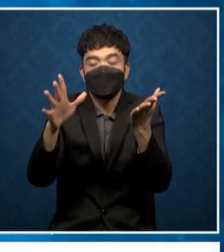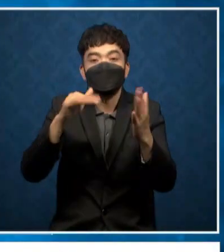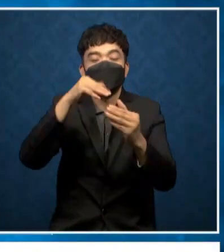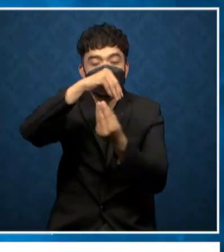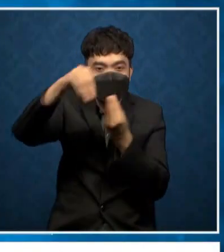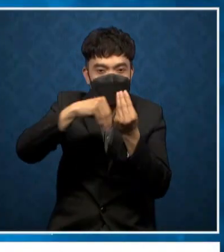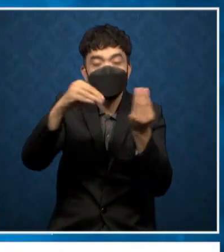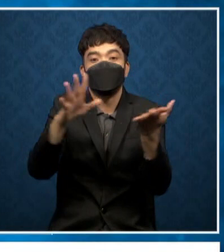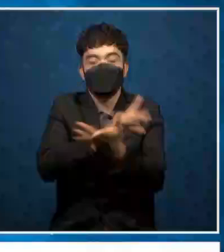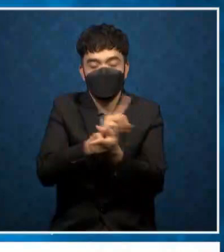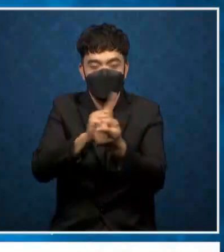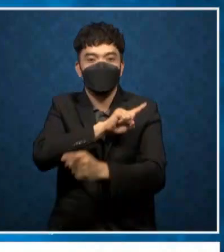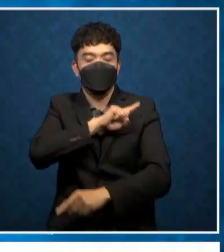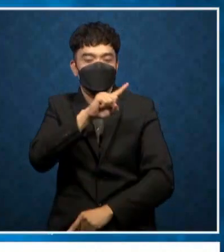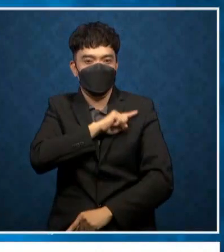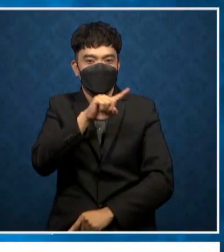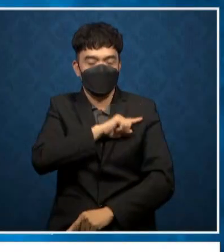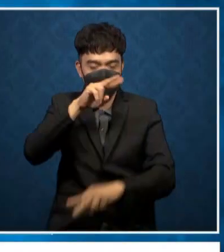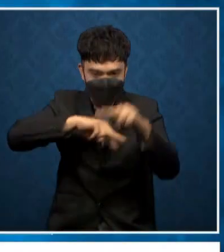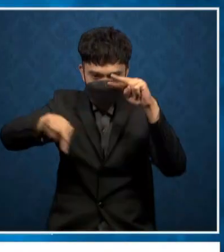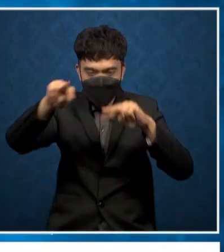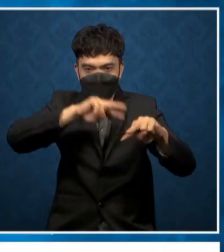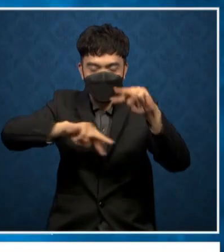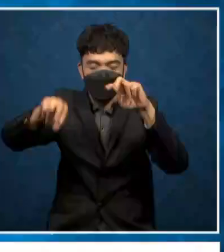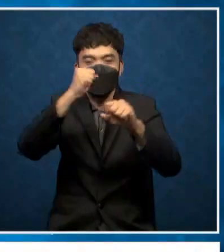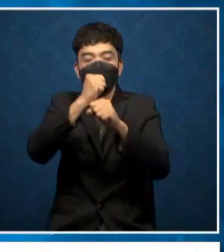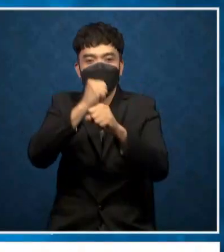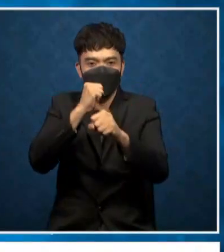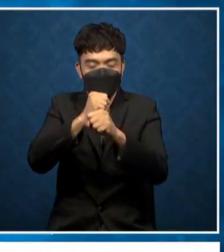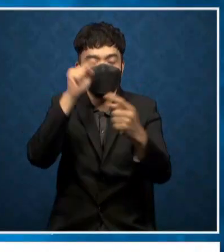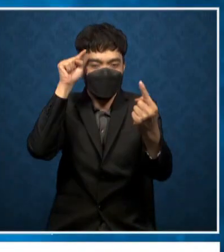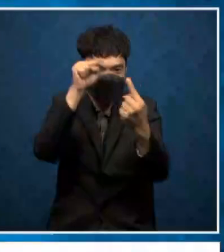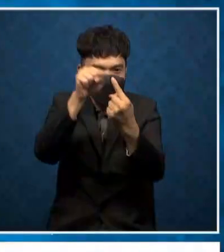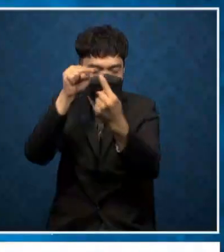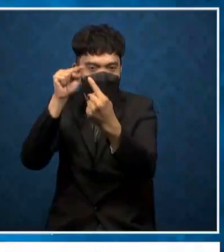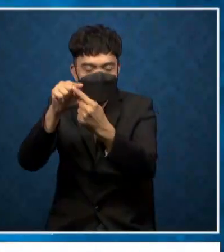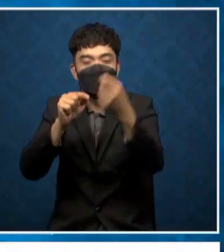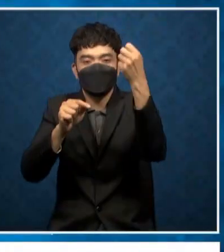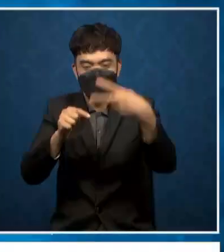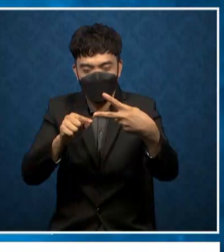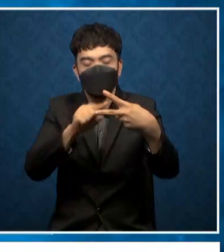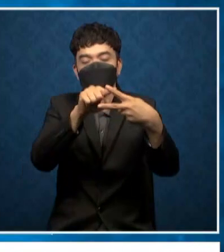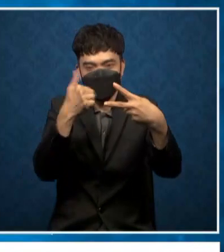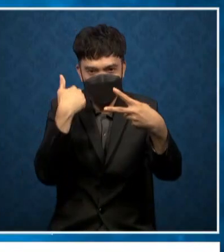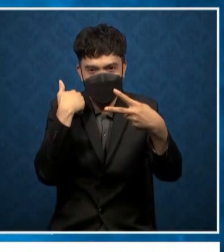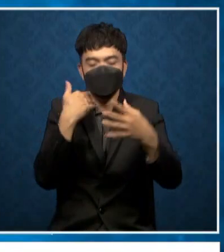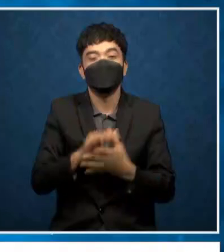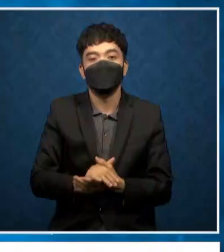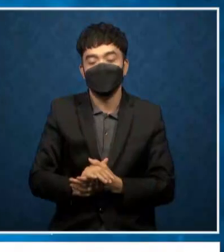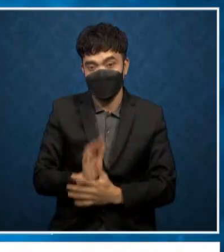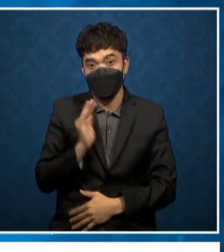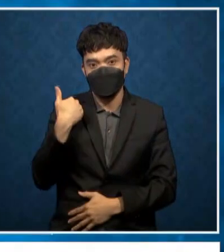เป็โยงานเจ้าภาพขับเคลื่องเป้าหมายของปะเด็นนะครับ 2-2เป้าหมายมีสิาษงาน กรพลอ